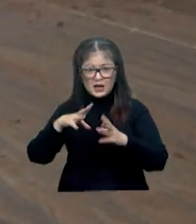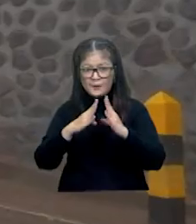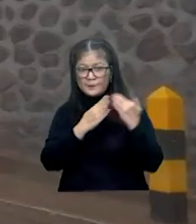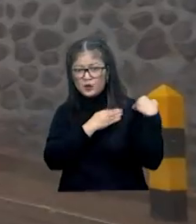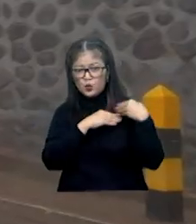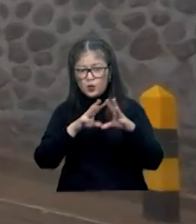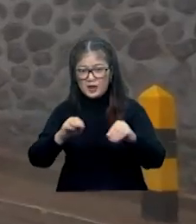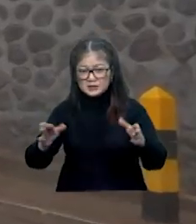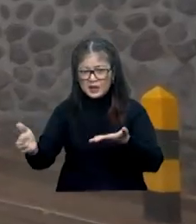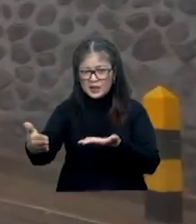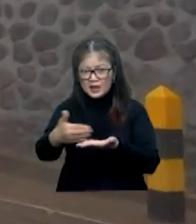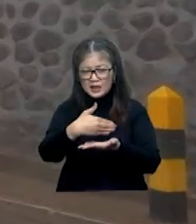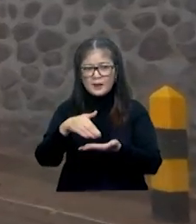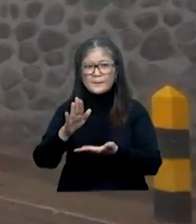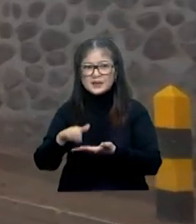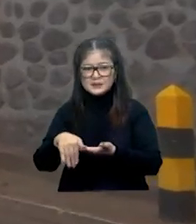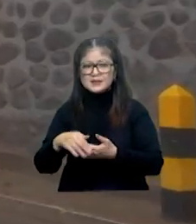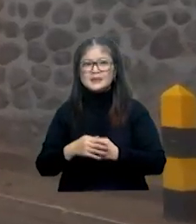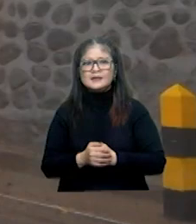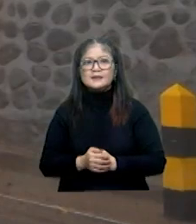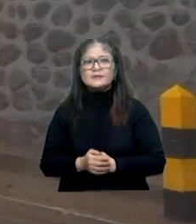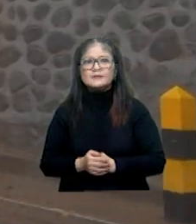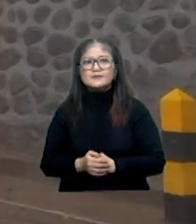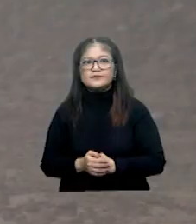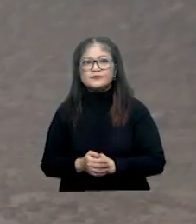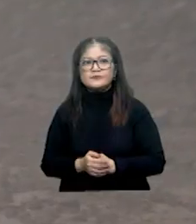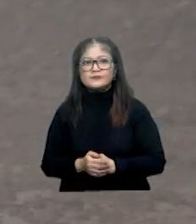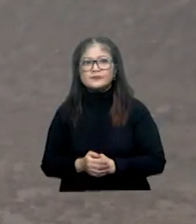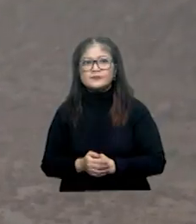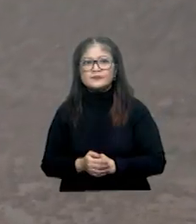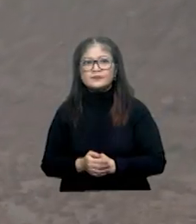Dari Kabupaten Lumajang, Jawa Timur, Yayan Nugroho, iNews, melaporkan.